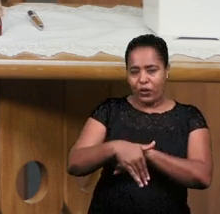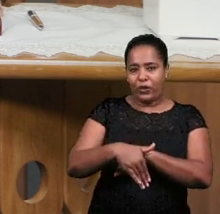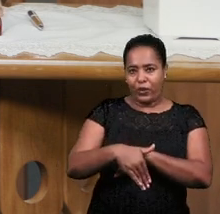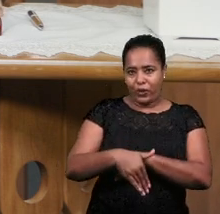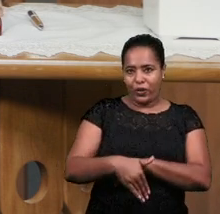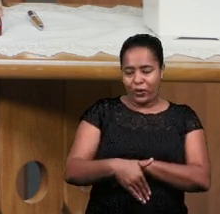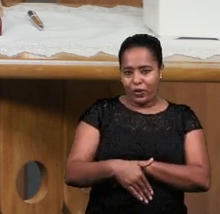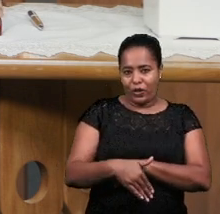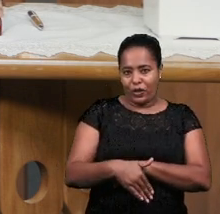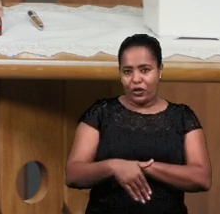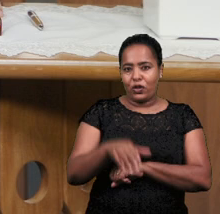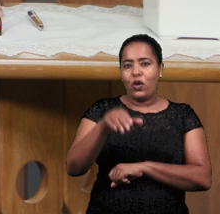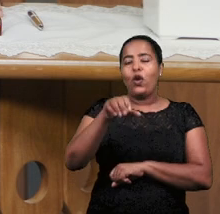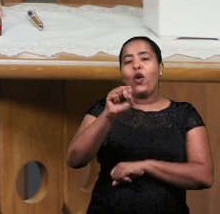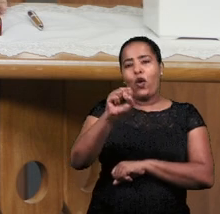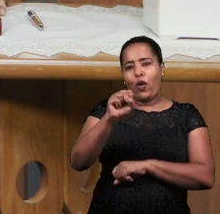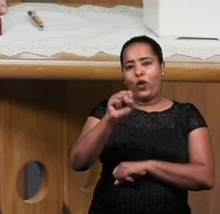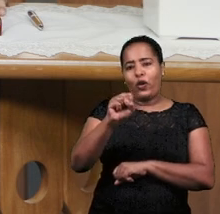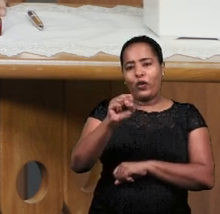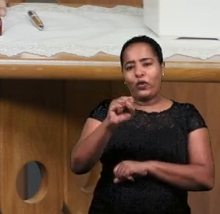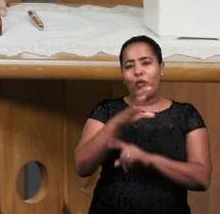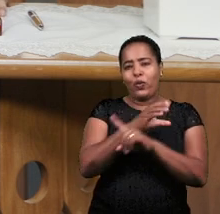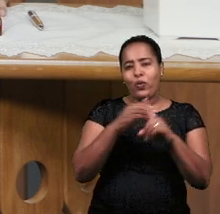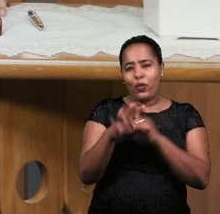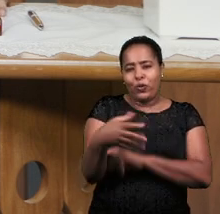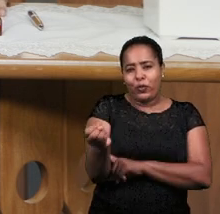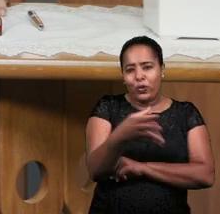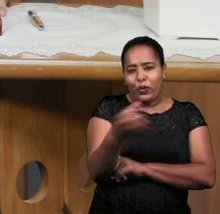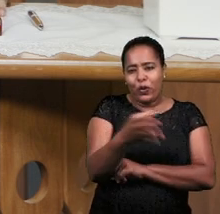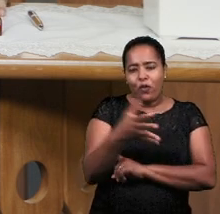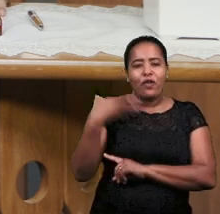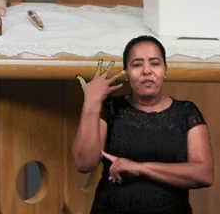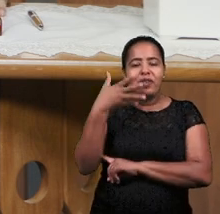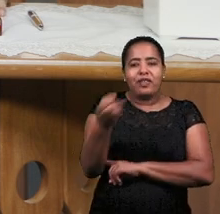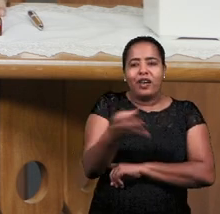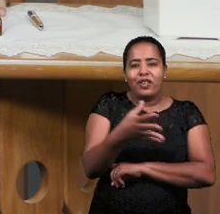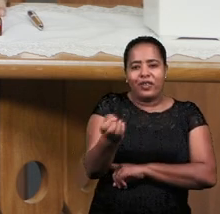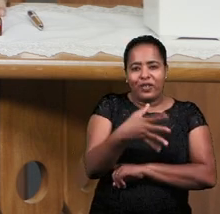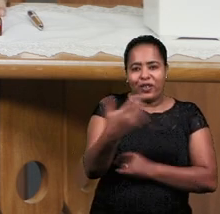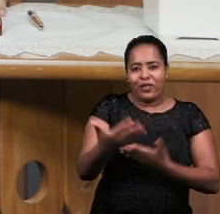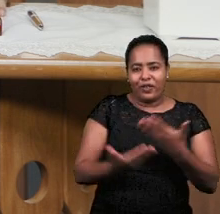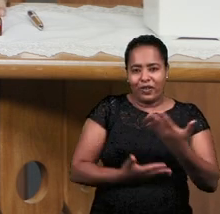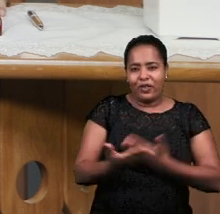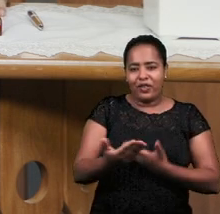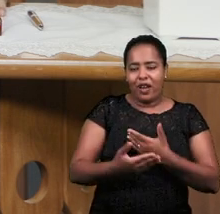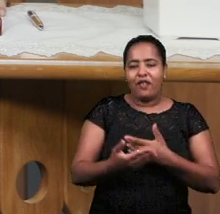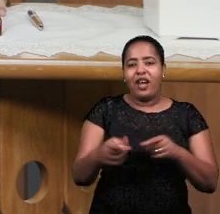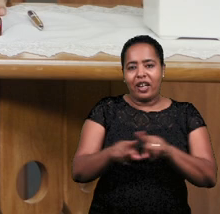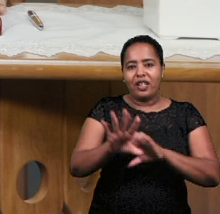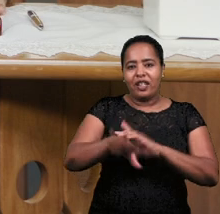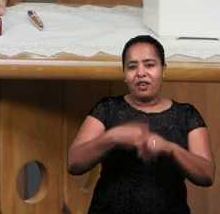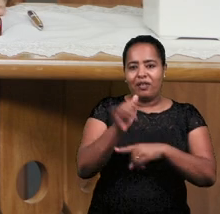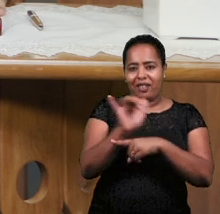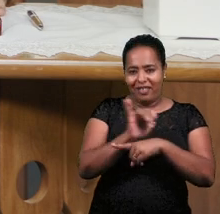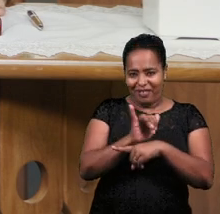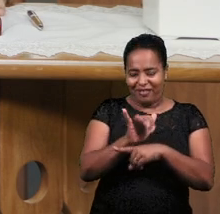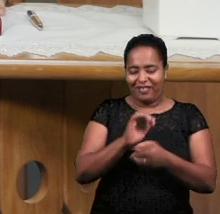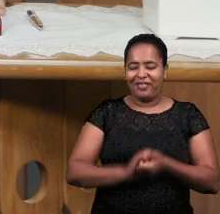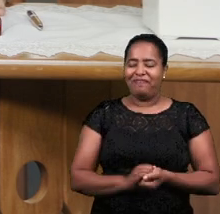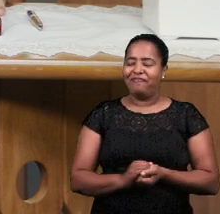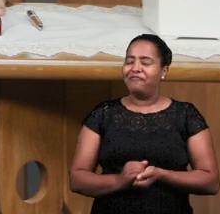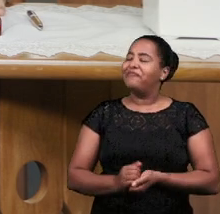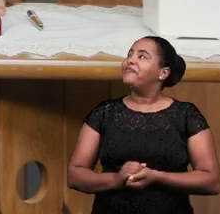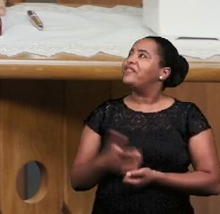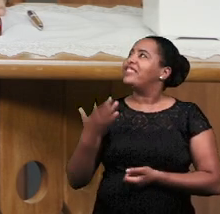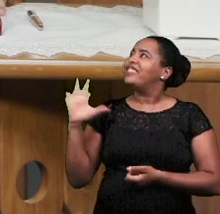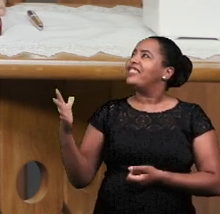heures, aujourd'hui, un culte inédit, un message nouveau par notre canal YouTube. Nous allons